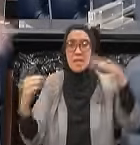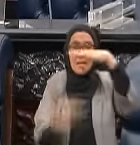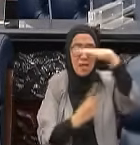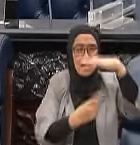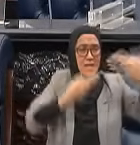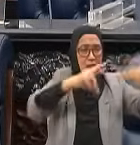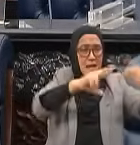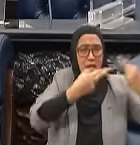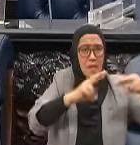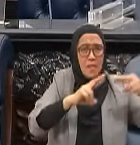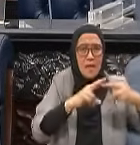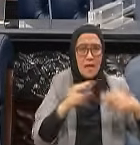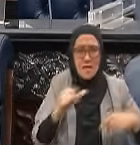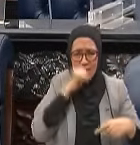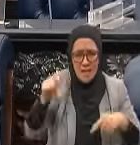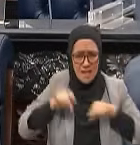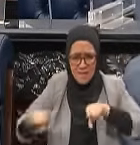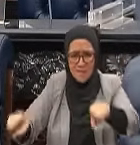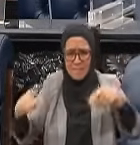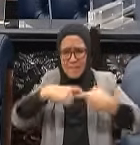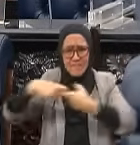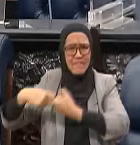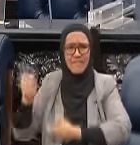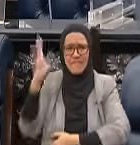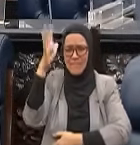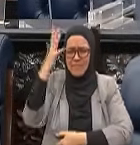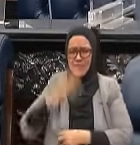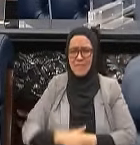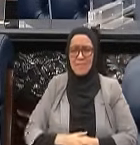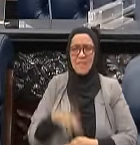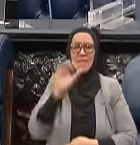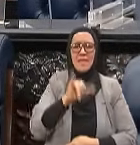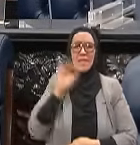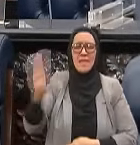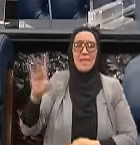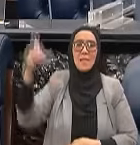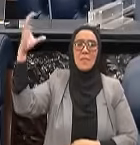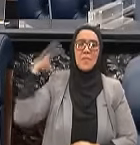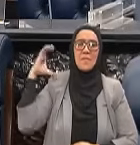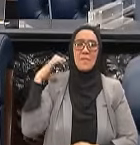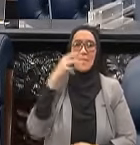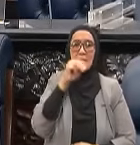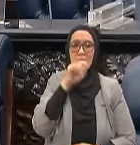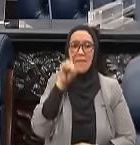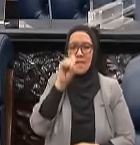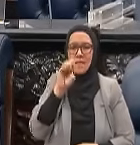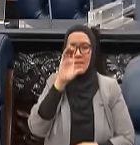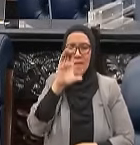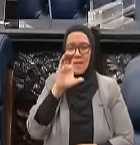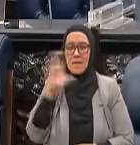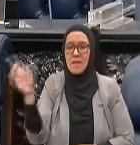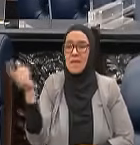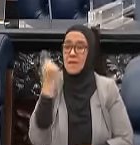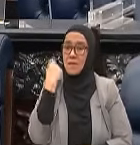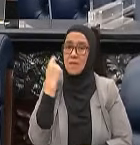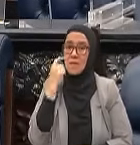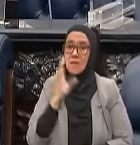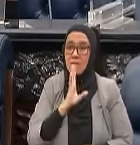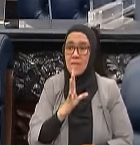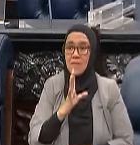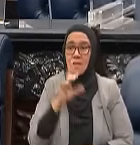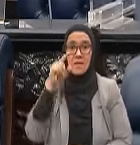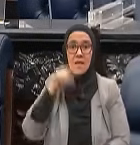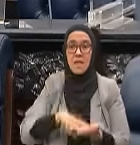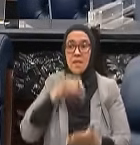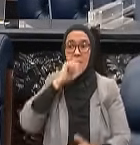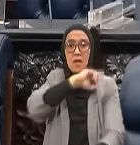perbaikan dan korelasional yang format pengungsi embek yang catet yang ditulis oleh boraks jadi ini bukan